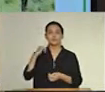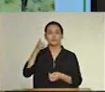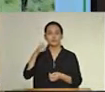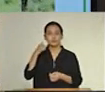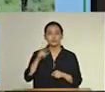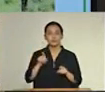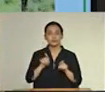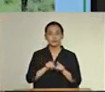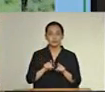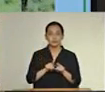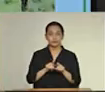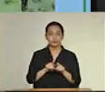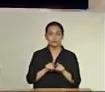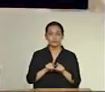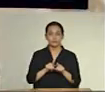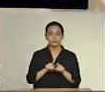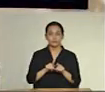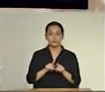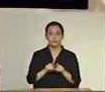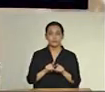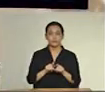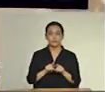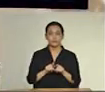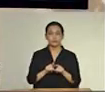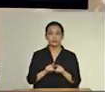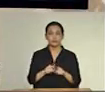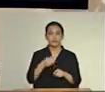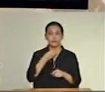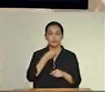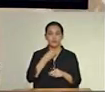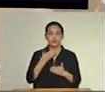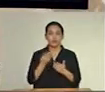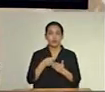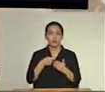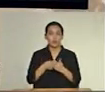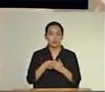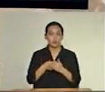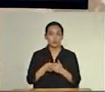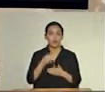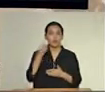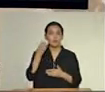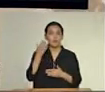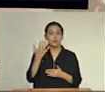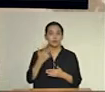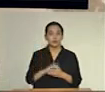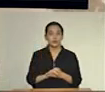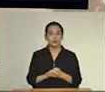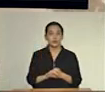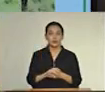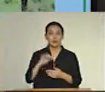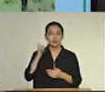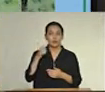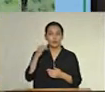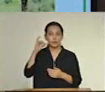Chorvachilikda ham xuddi shunday. Demak, chorvachilikda hayvonlarni qanday boqishni bilsa, qo'y va mollardan shunchalik